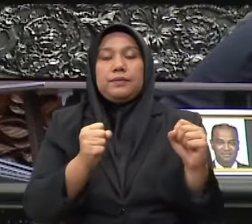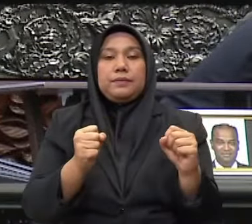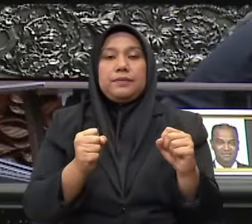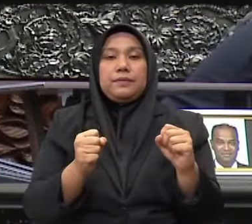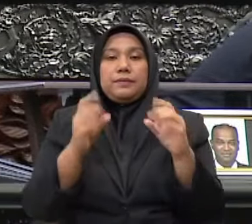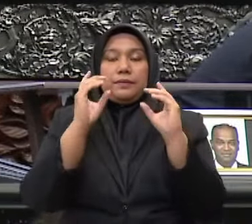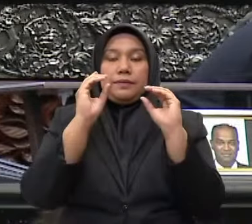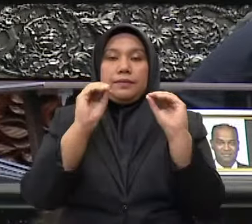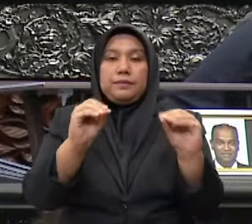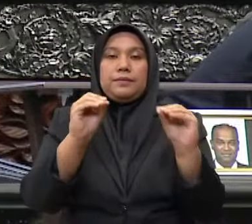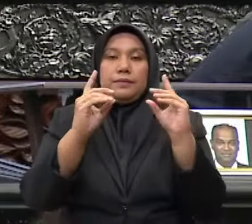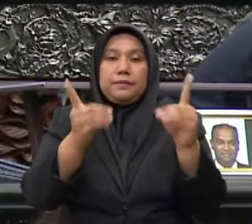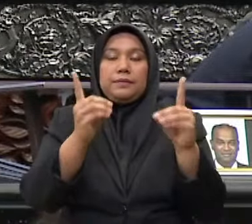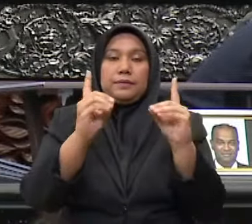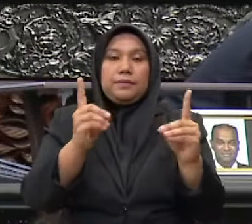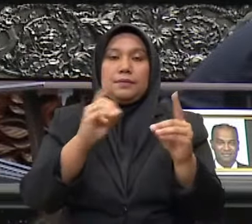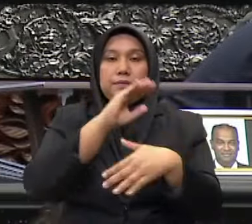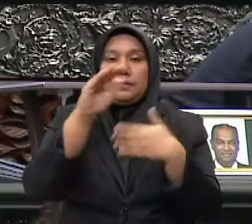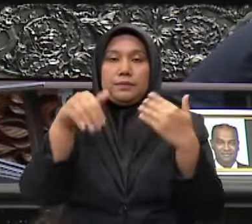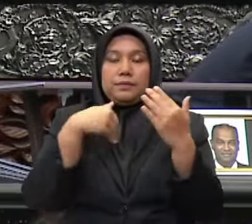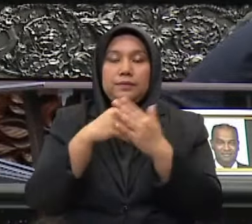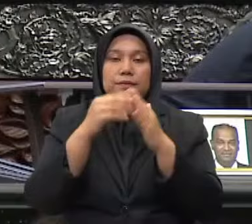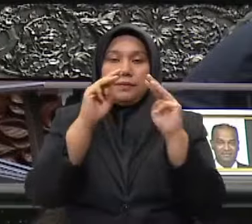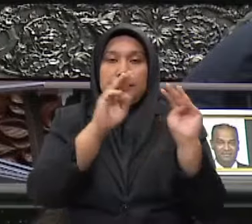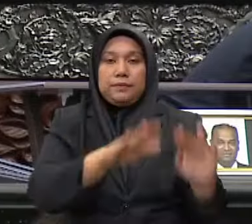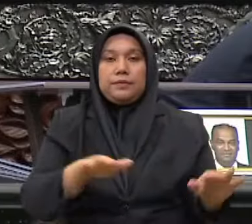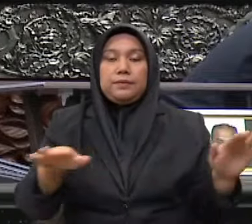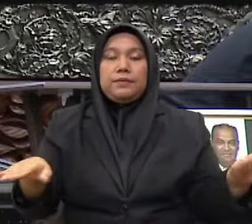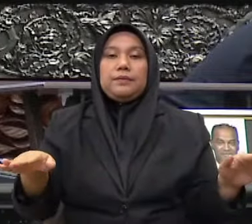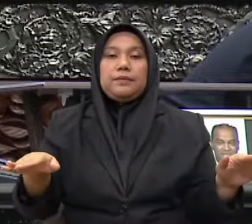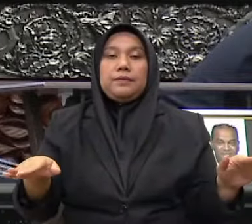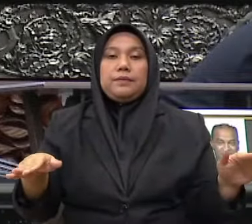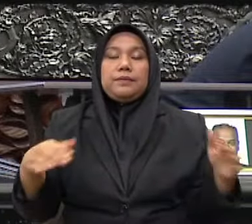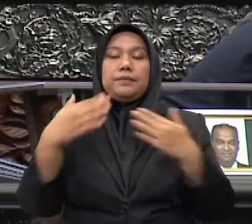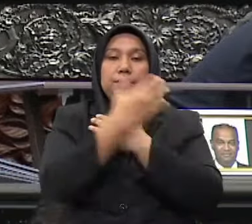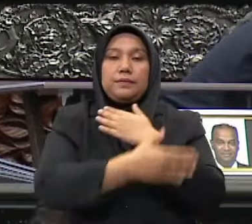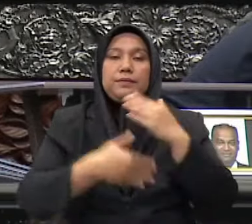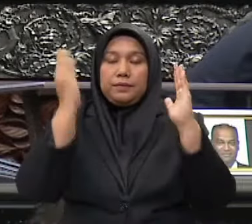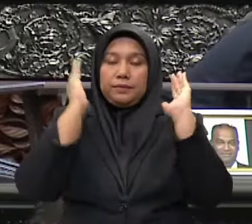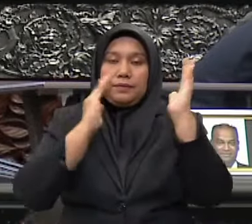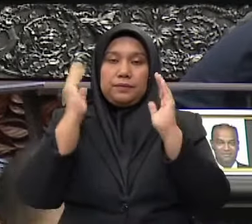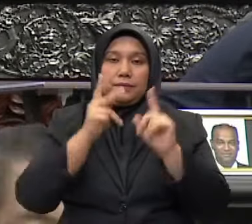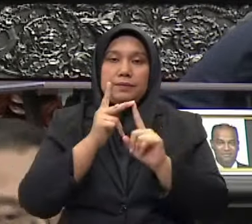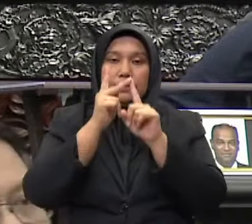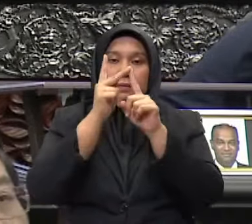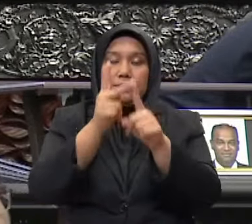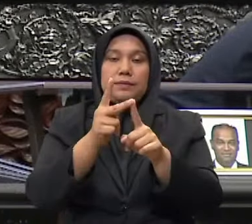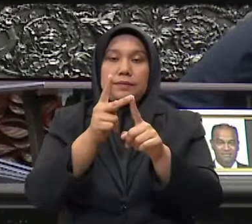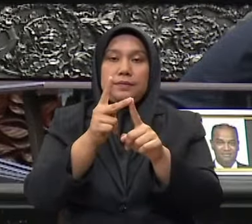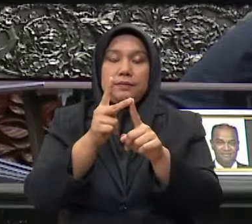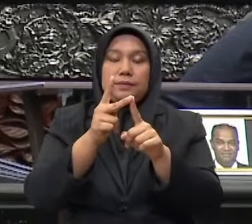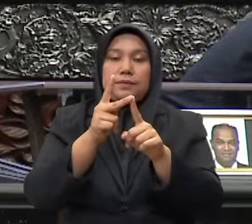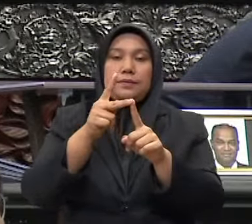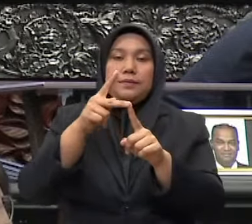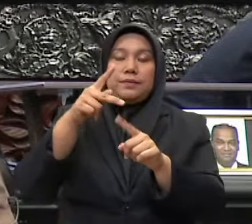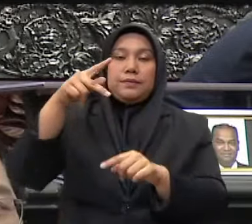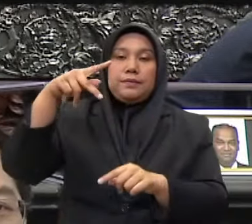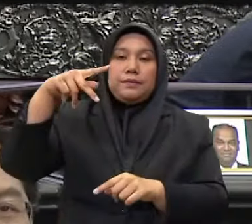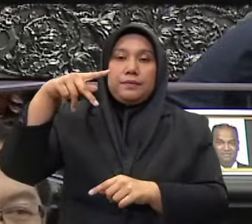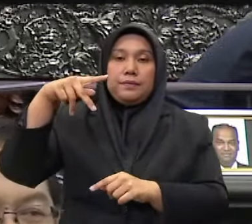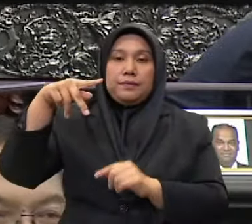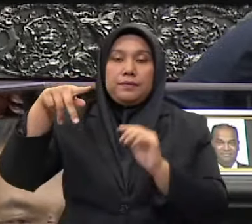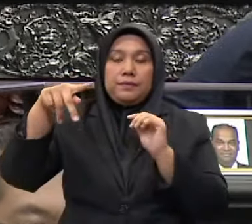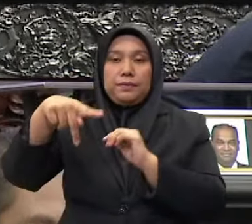pendidikan kepada semua murid di seluruh negara untuk makluman ahli yang berhormat khususnya di parlimen Tanjung Manis bagi